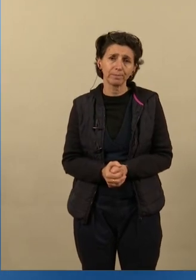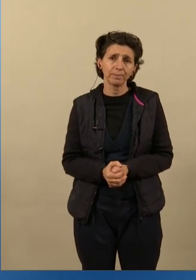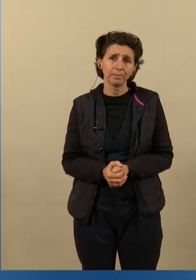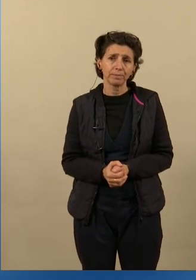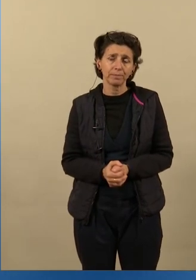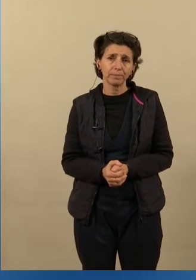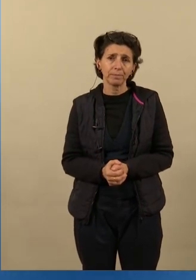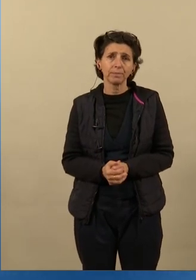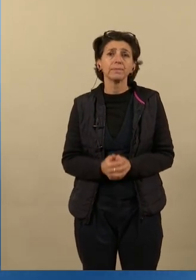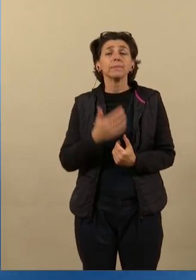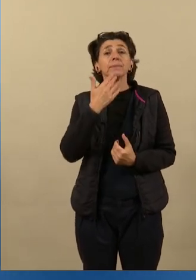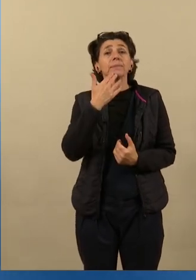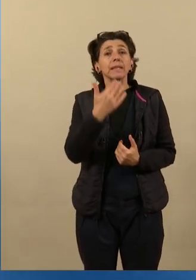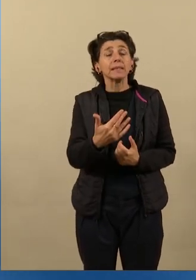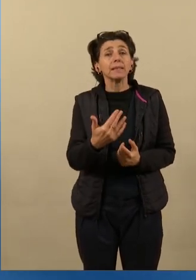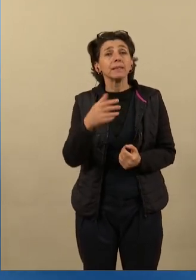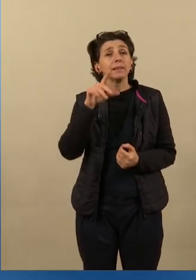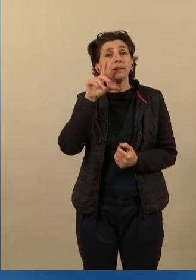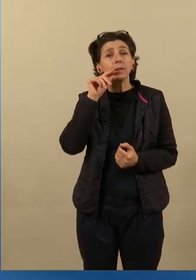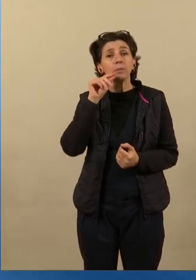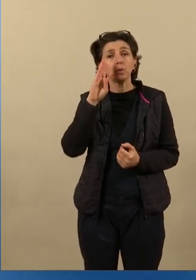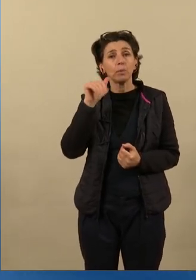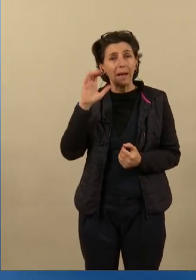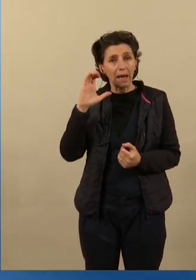nous merci Monsieur